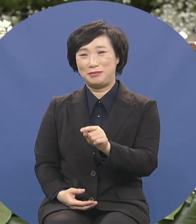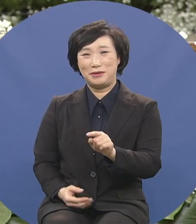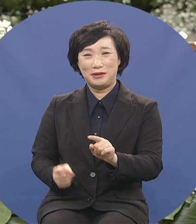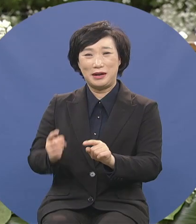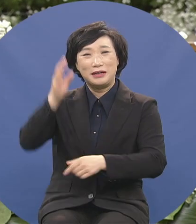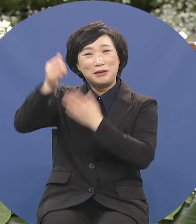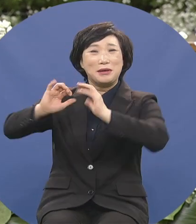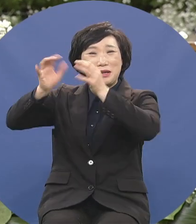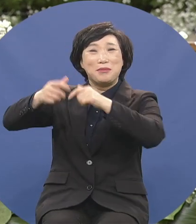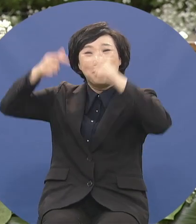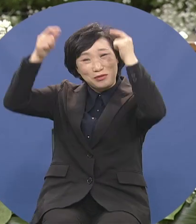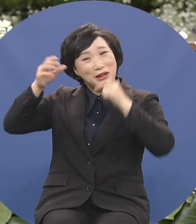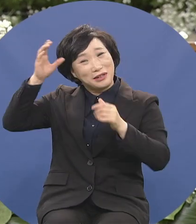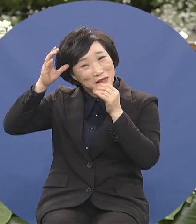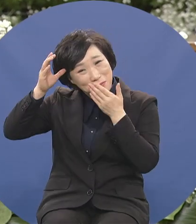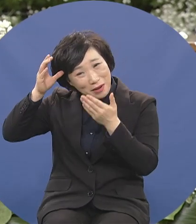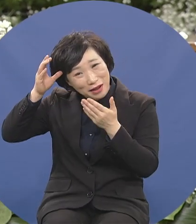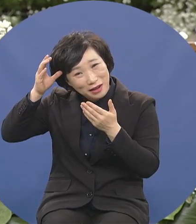멸류관을 기대하겠어.